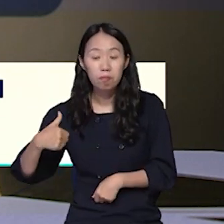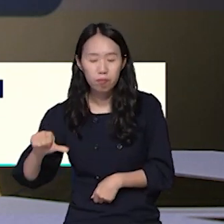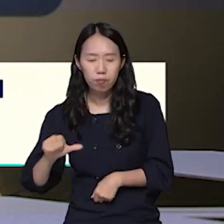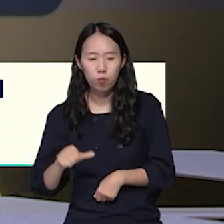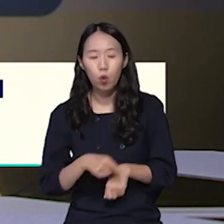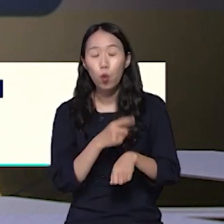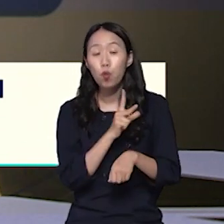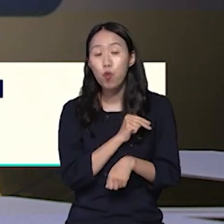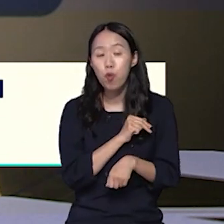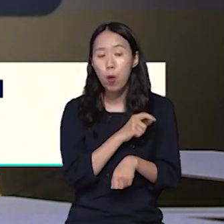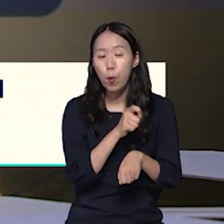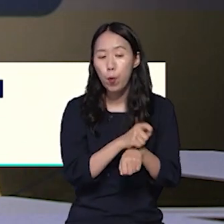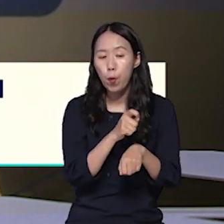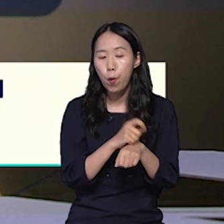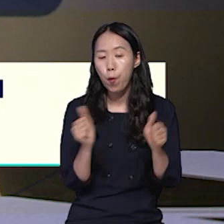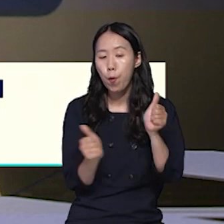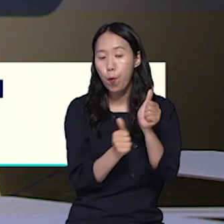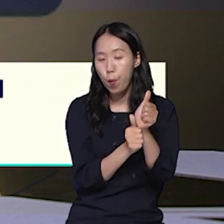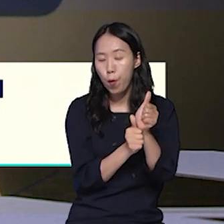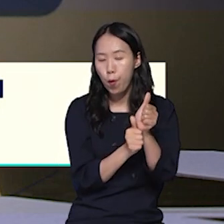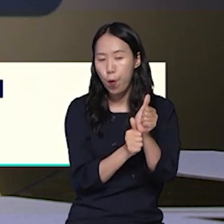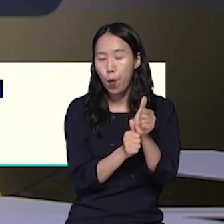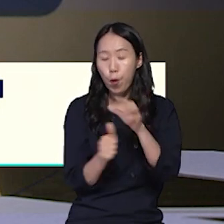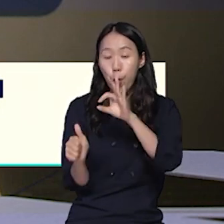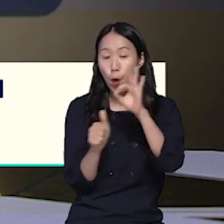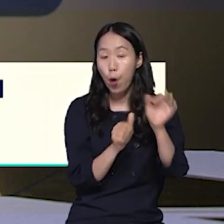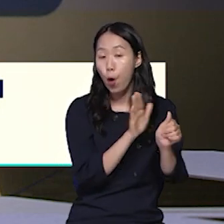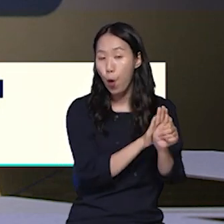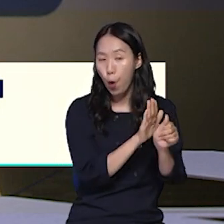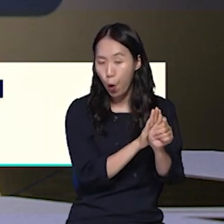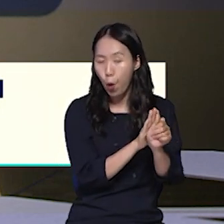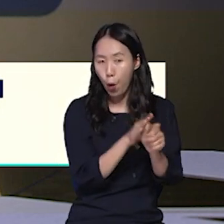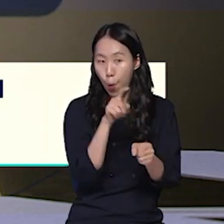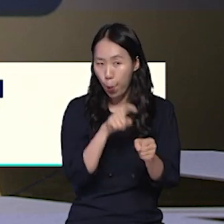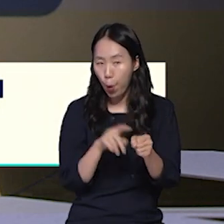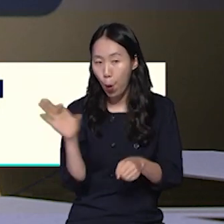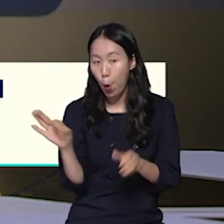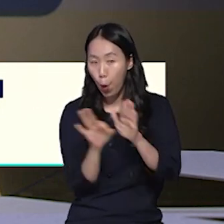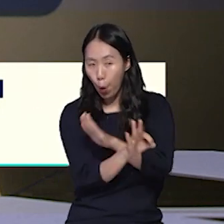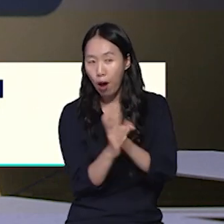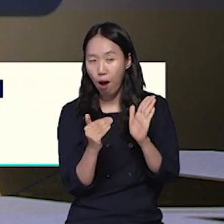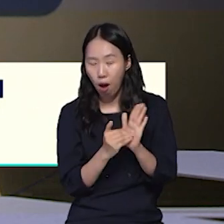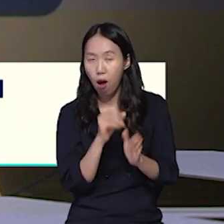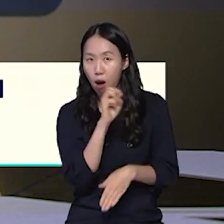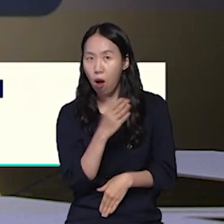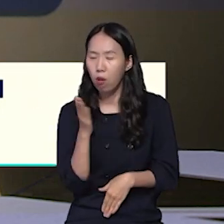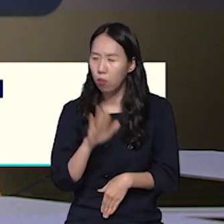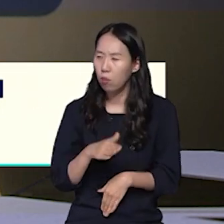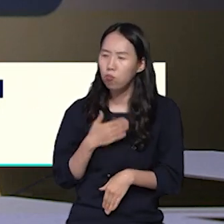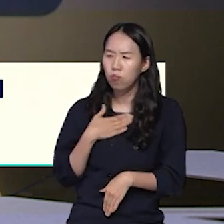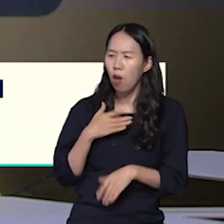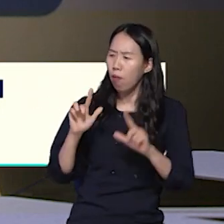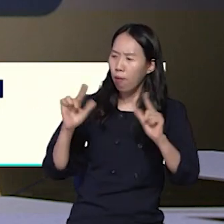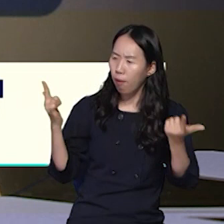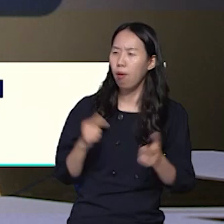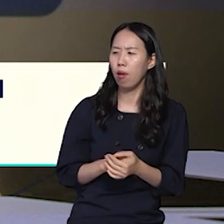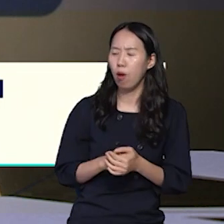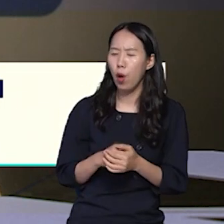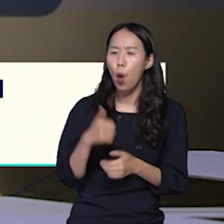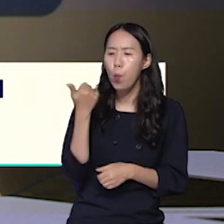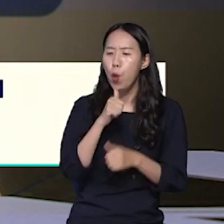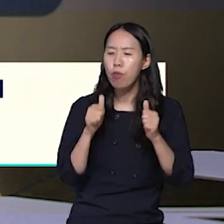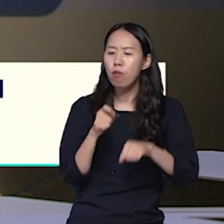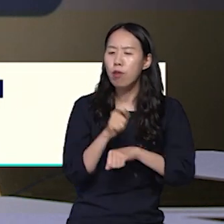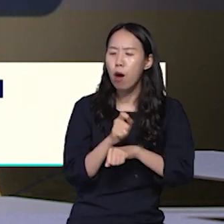보좌진 채용을 조건으로 돈을 전달했다고 주장했는데요. 하지만 해당 의원은 변호사 사무실 운영 자금을 빌렸을 뿐 보좌진